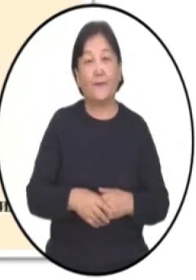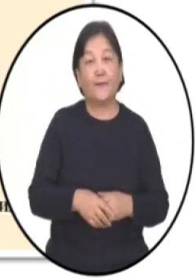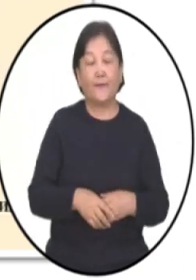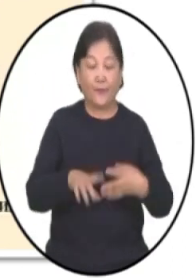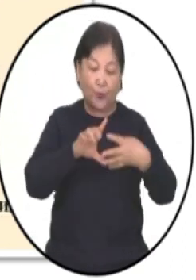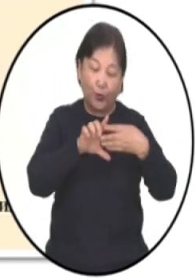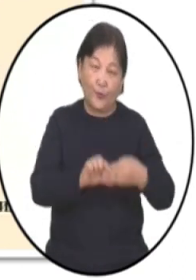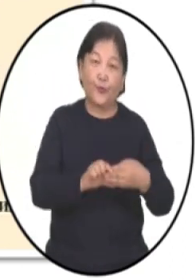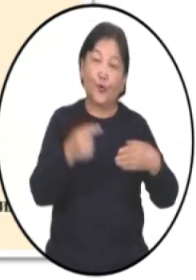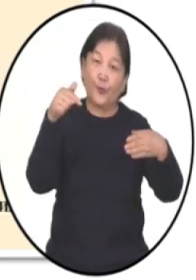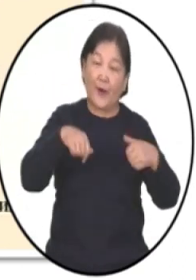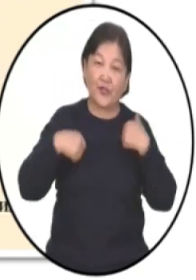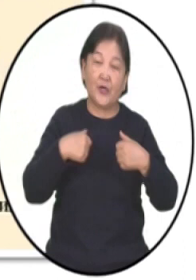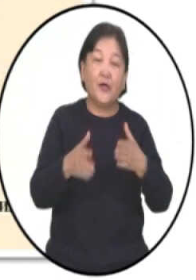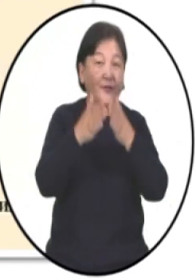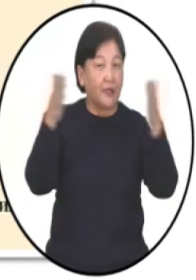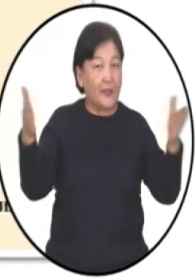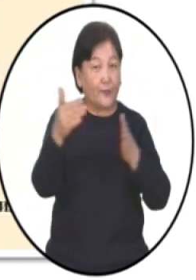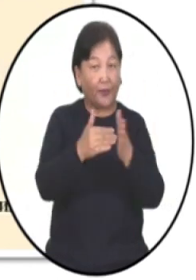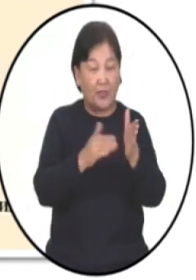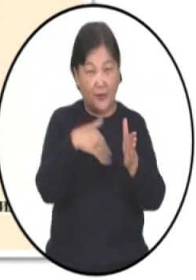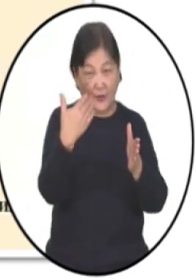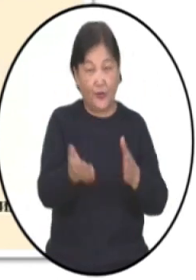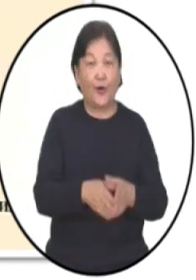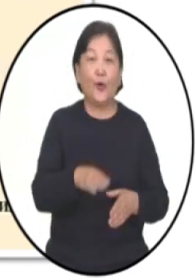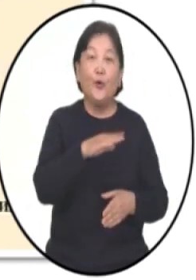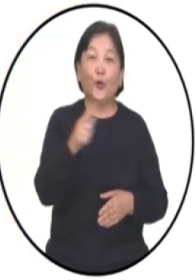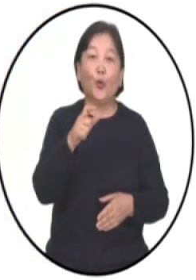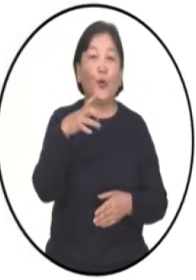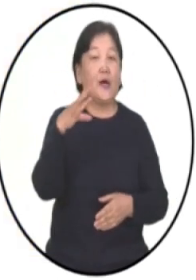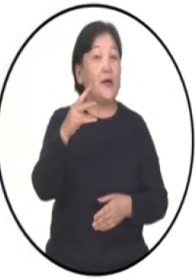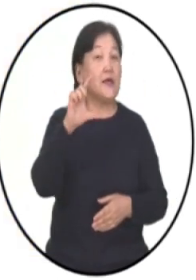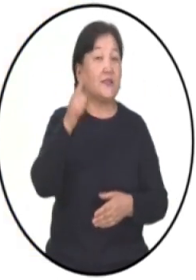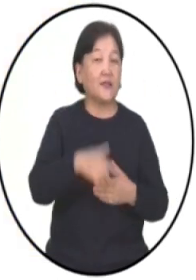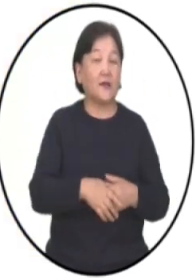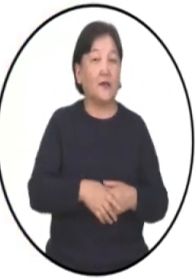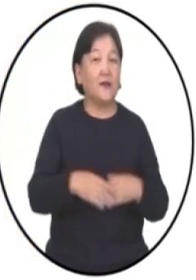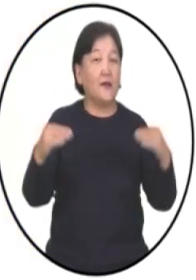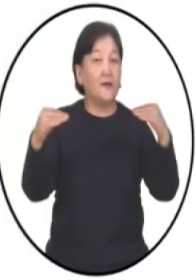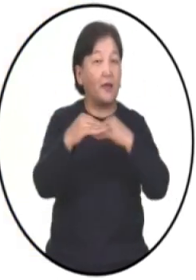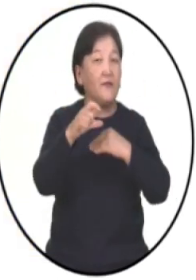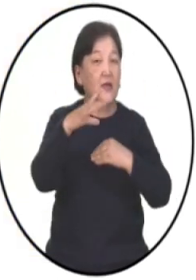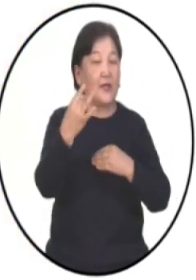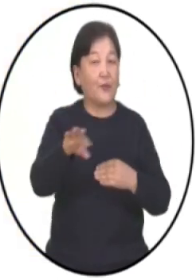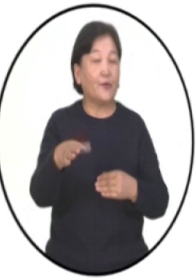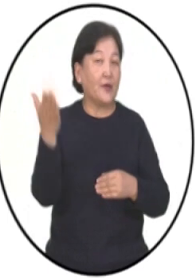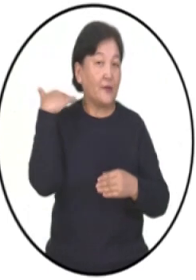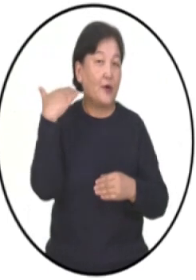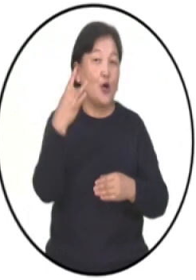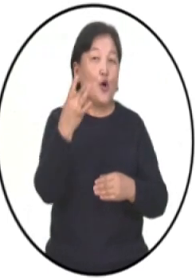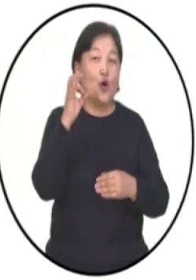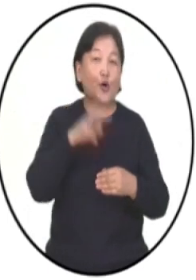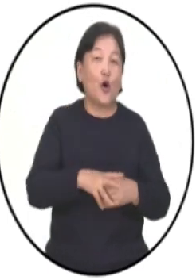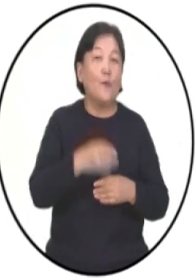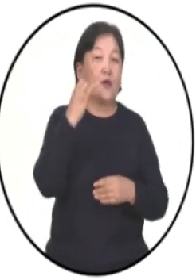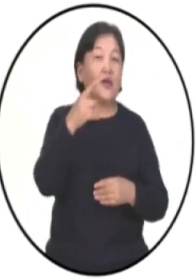дотор нь дэлгэрэнгүй задал тайлбарлая. За түүхэн хэсэг гэдэг нь тээврийн хэлбэрүүд нь эртний Ром, Египт, Их Монгол